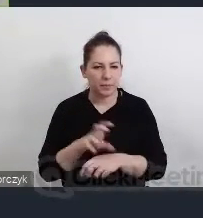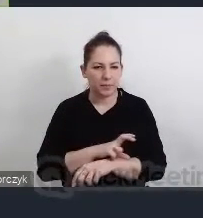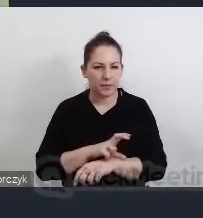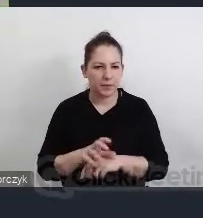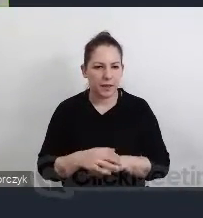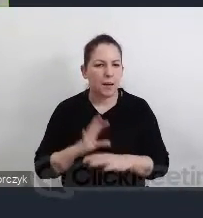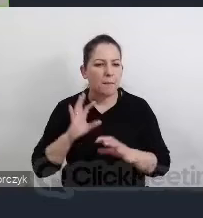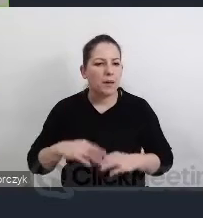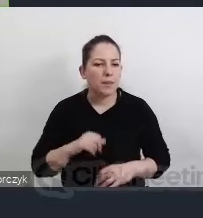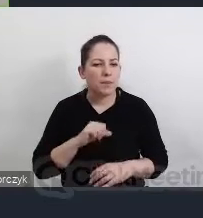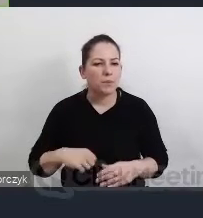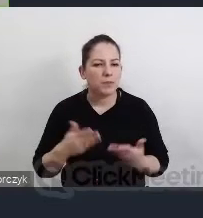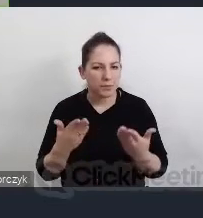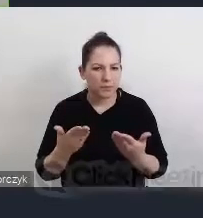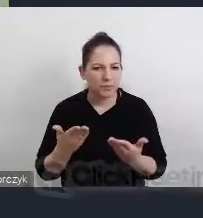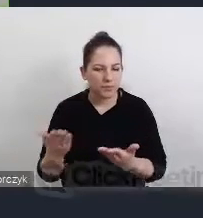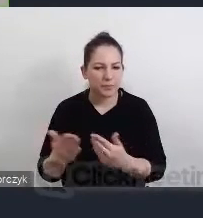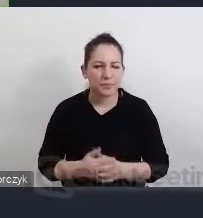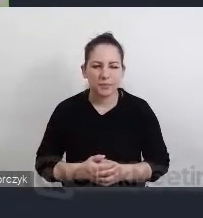Panie burmistrzu, bardzo proszę.